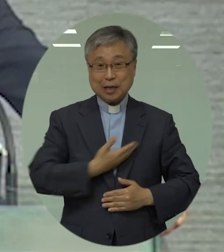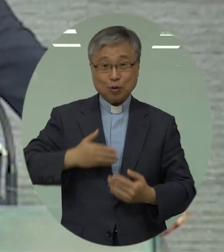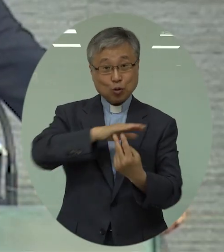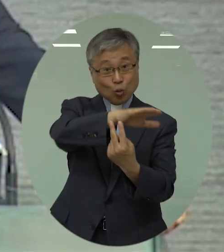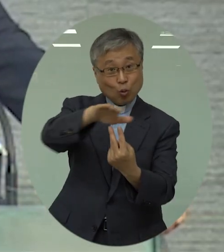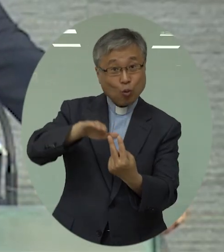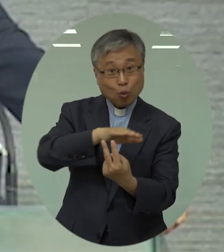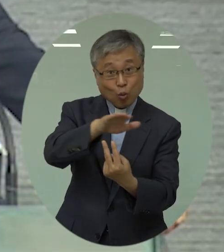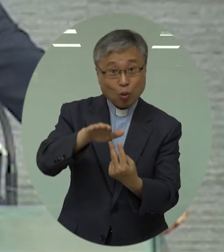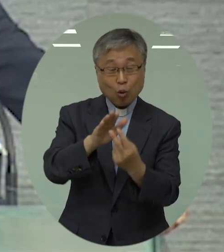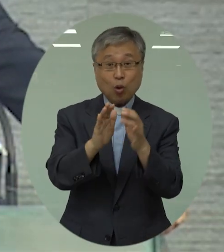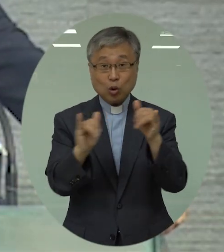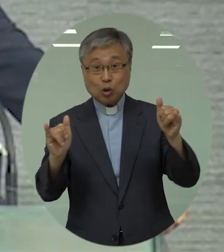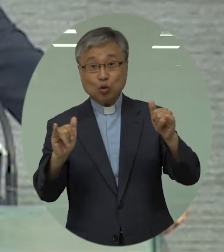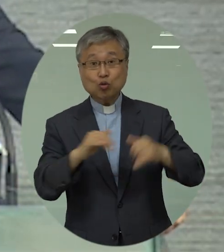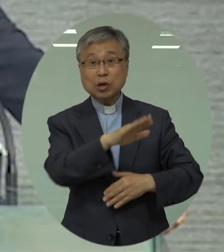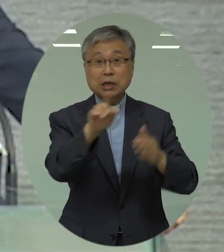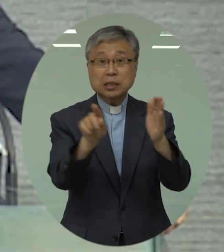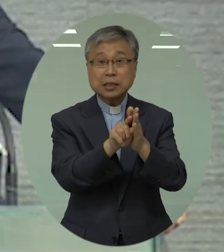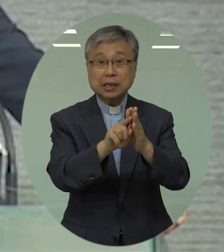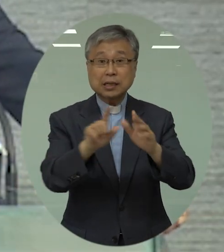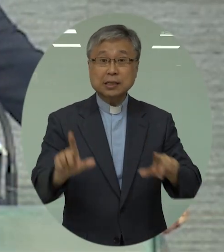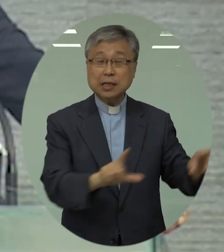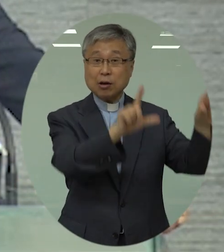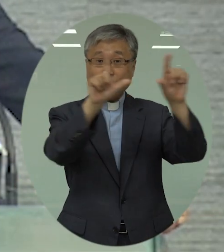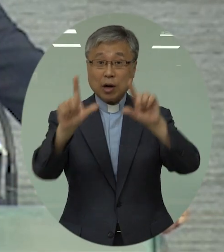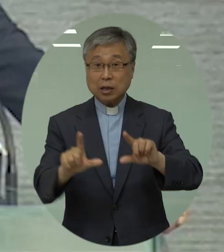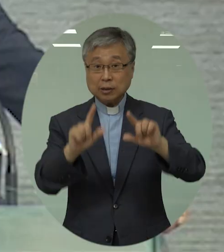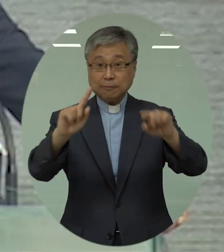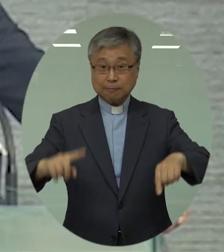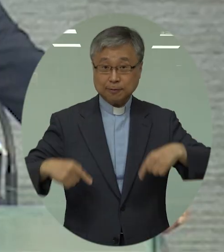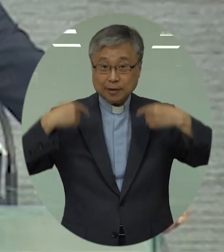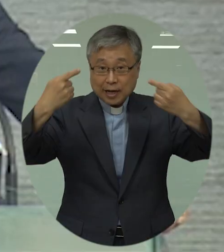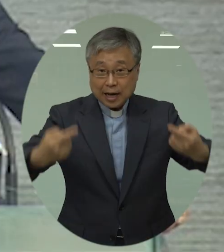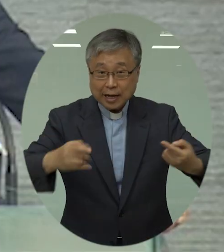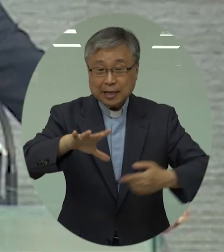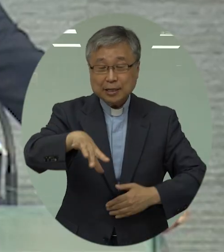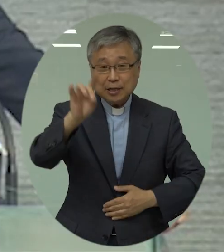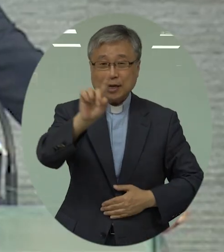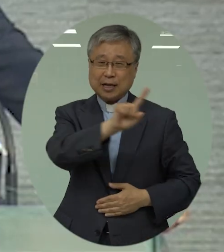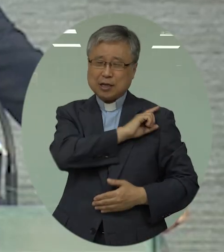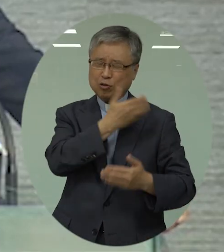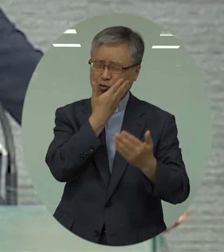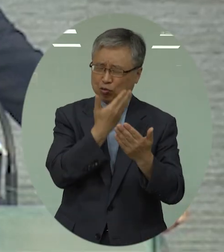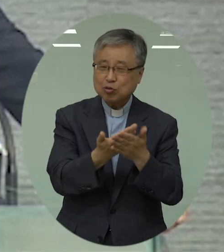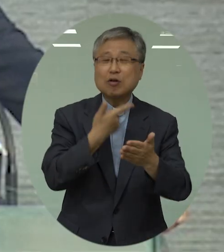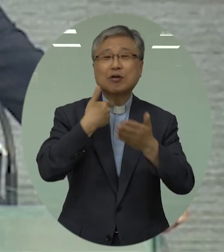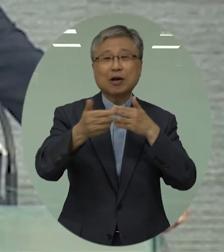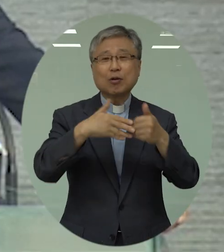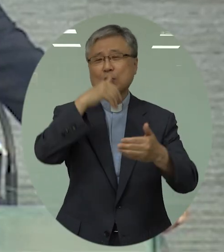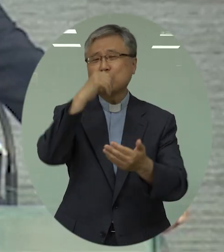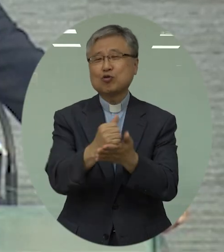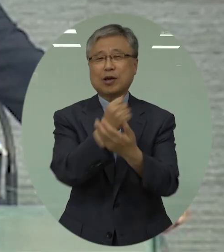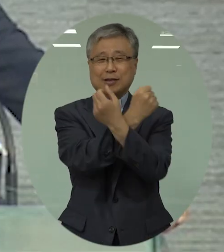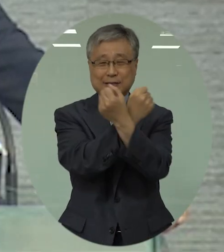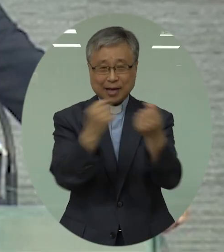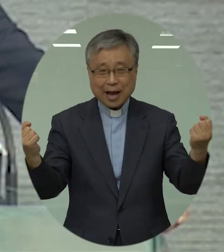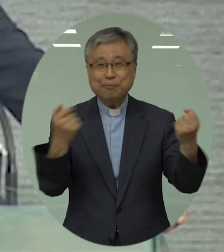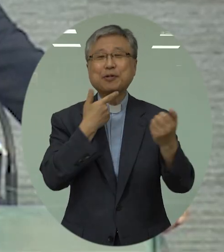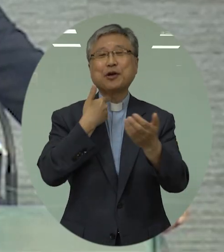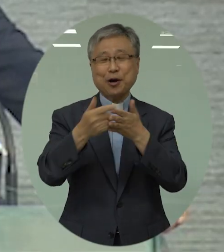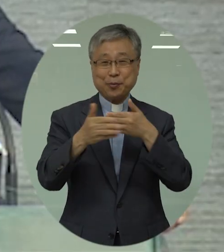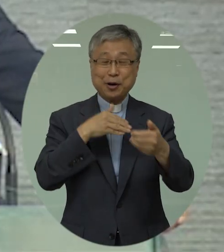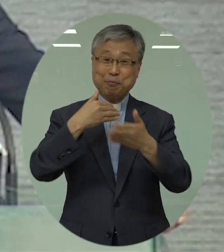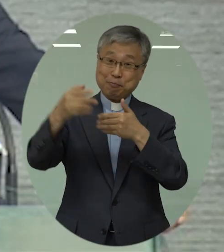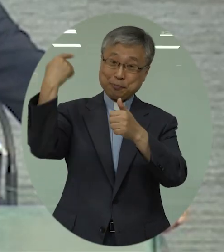요한은 우리가 신앙생활에 입문하는 공동체에 입문하는 가장 중요한 경험이 바로 죄 사함의